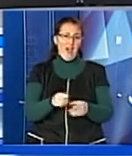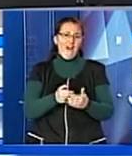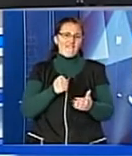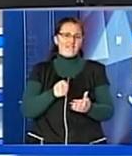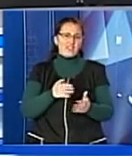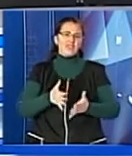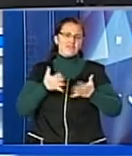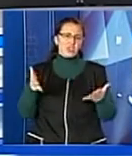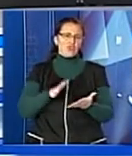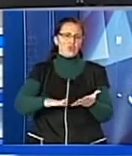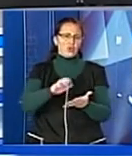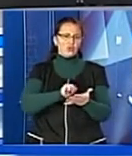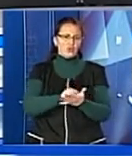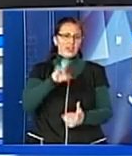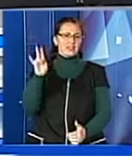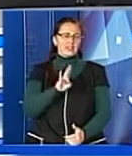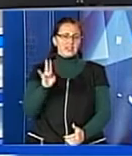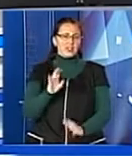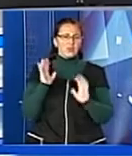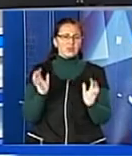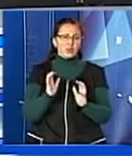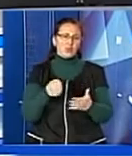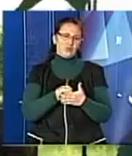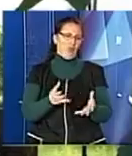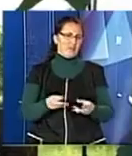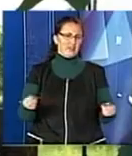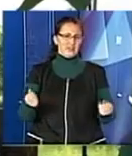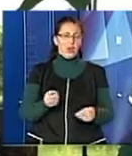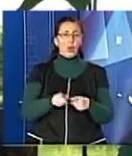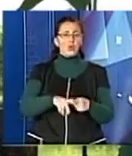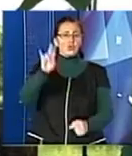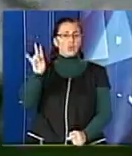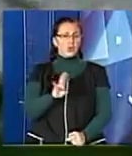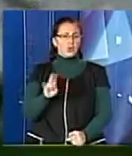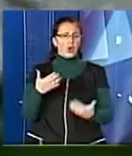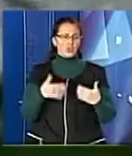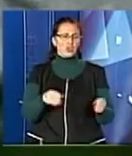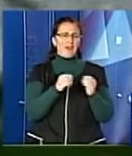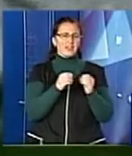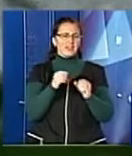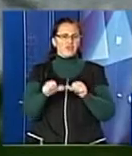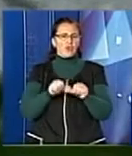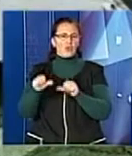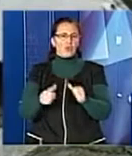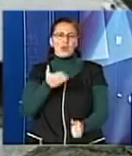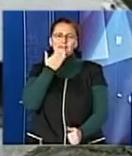більшого руйнування храм вберегли тільки до весни. У цьому храмі уже десятиліттями